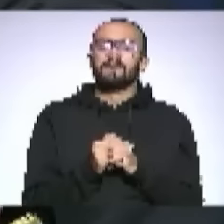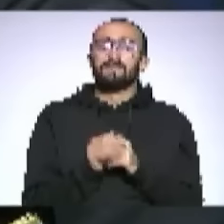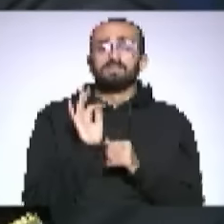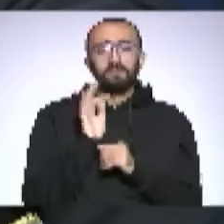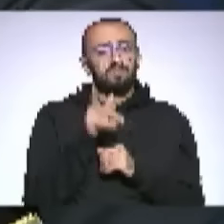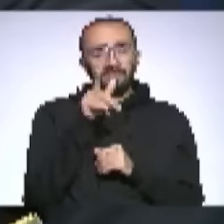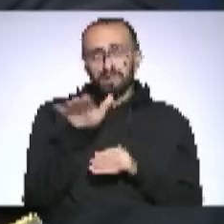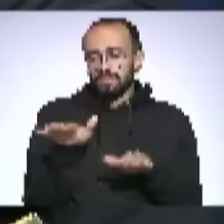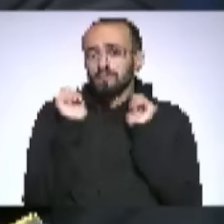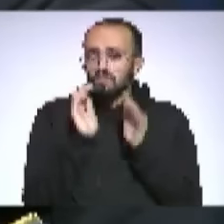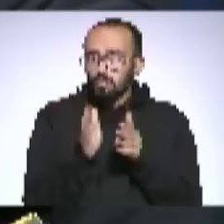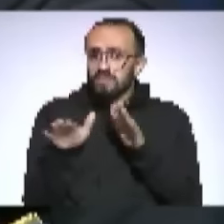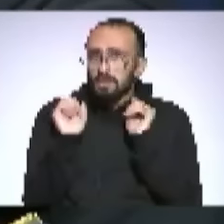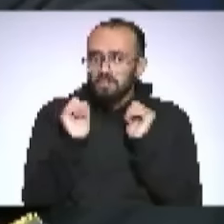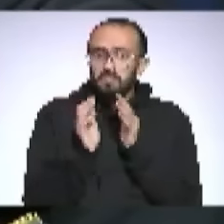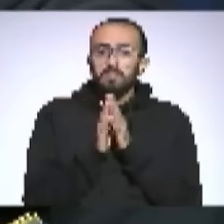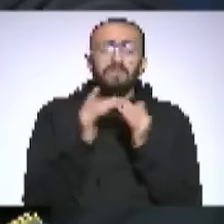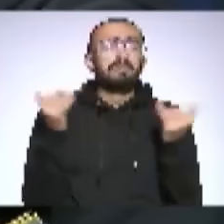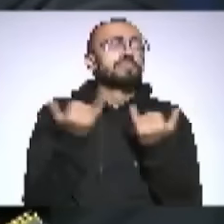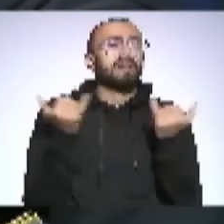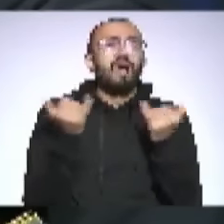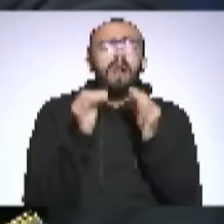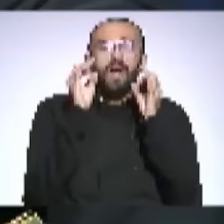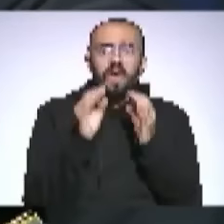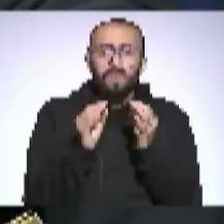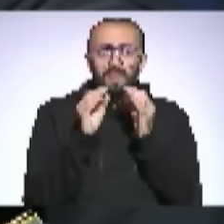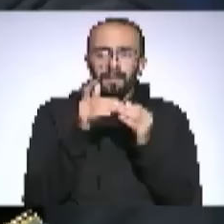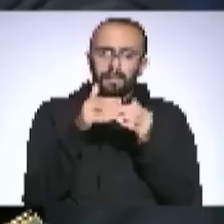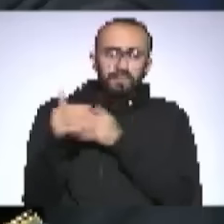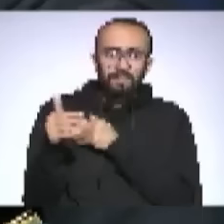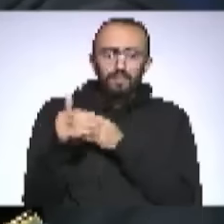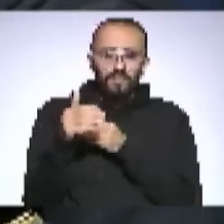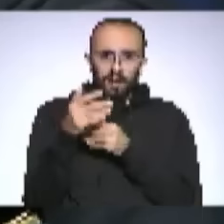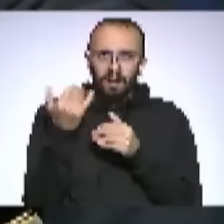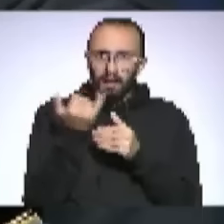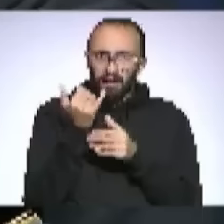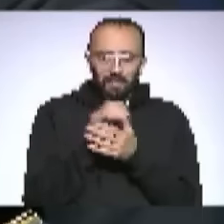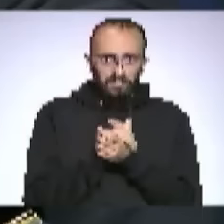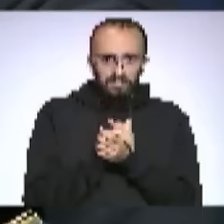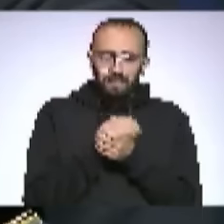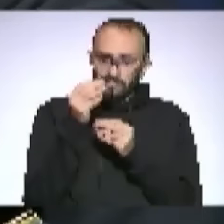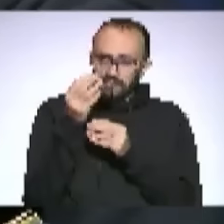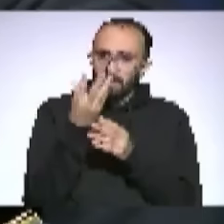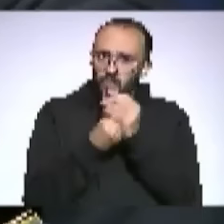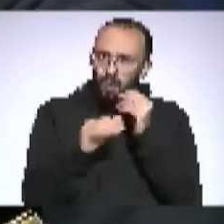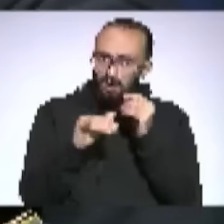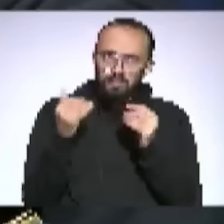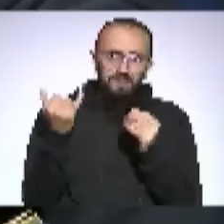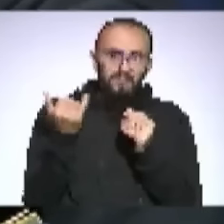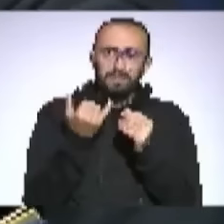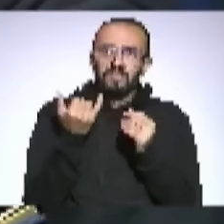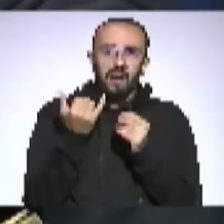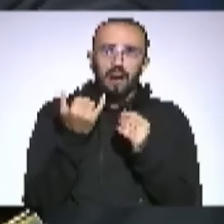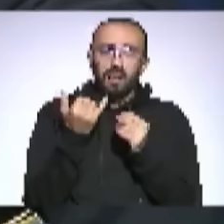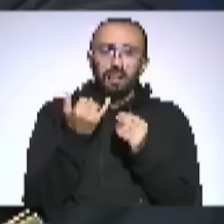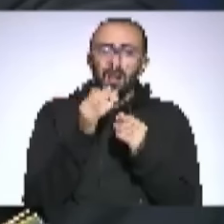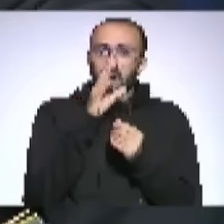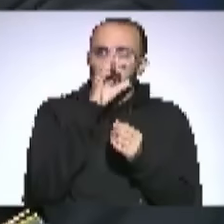تلجا للقضاء وسهل جدا ان القضاء يفصل بينهم مع اعطاء الاولاد وعطاها كل حقوقها